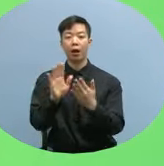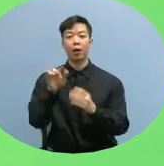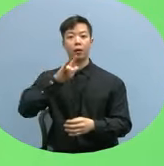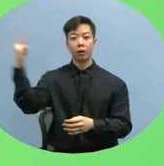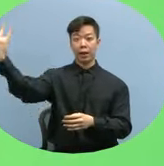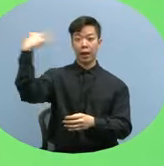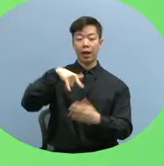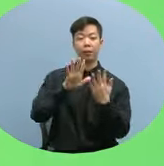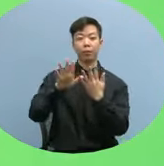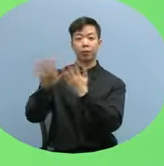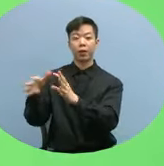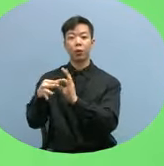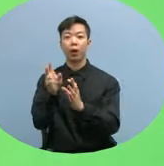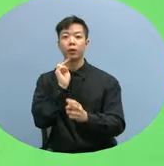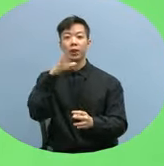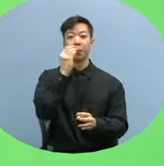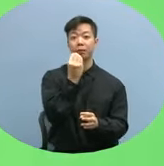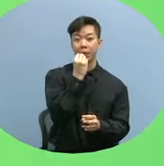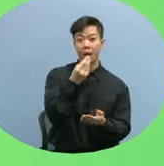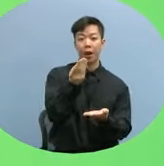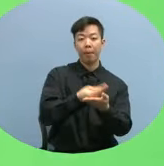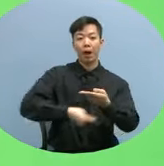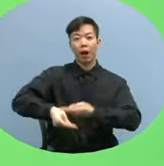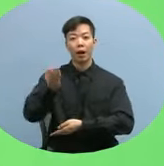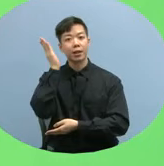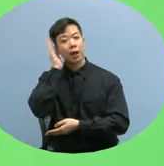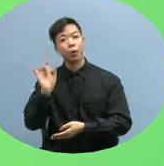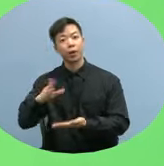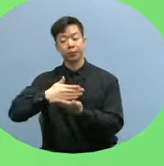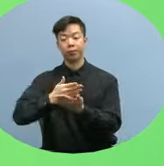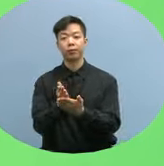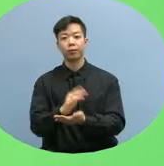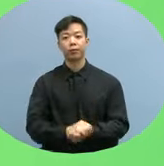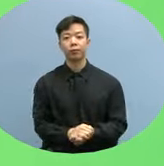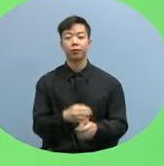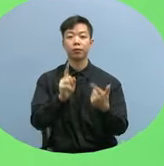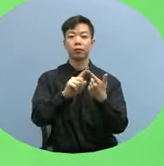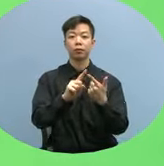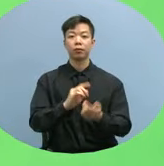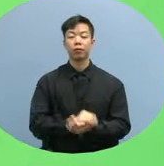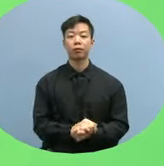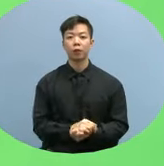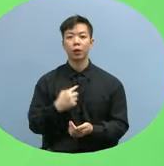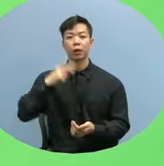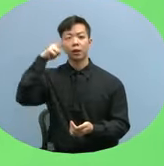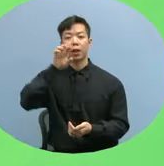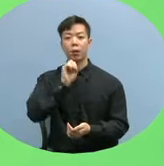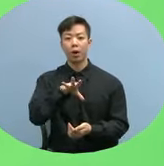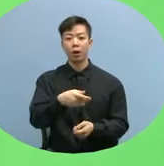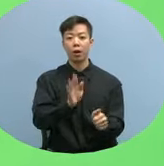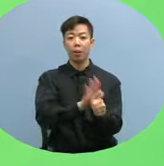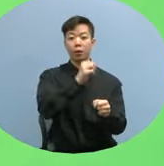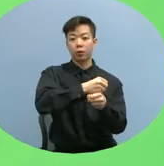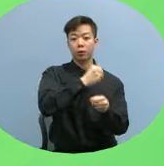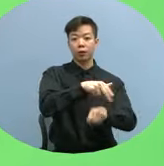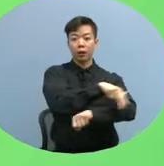相關的行業，包括飲食、零售、酒店業等。另一點我想講呢，就是我時常都強調這個保